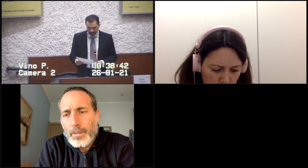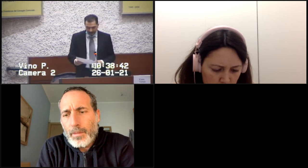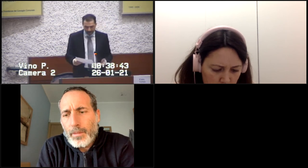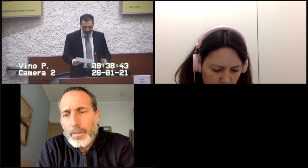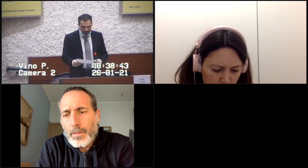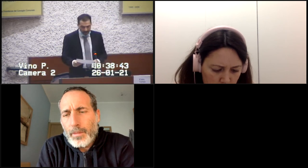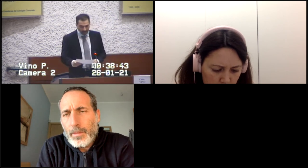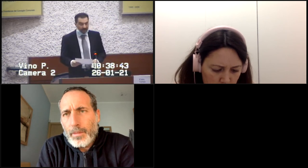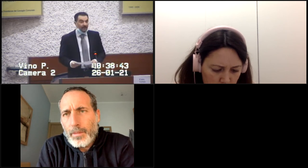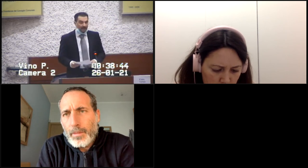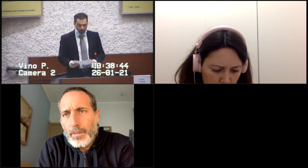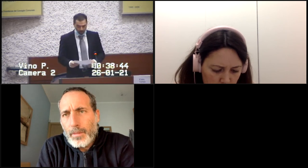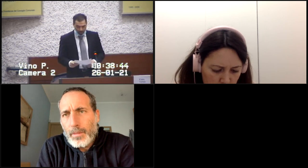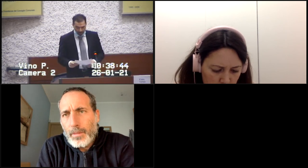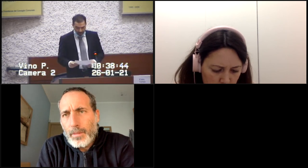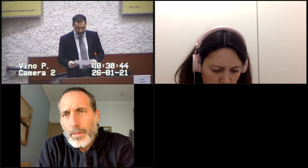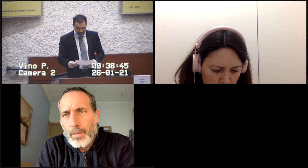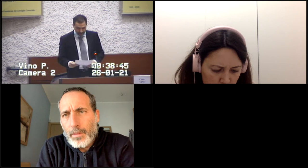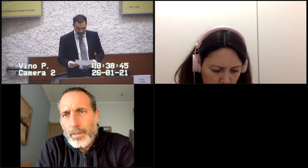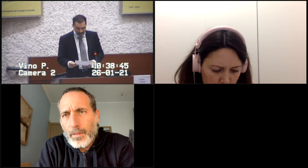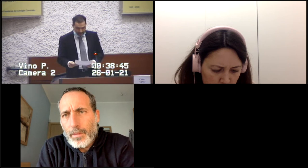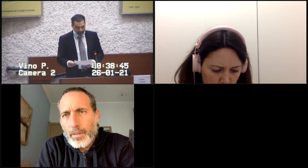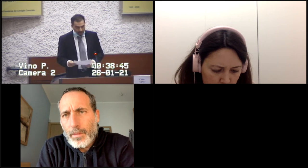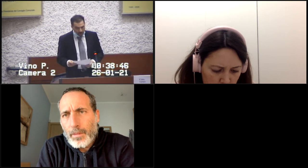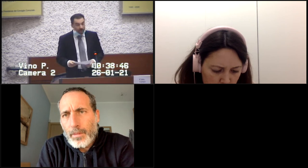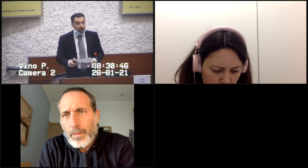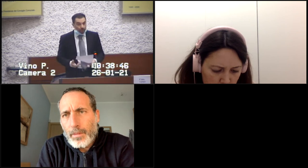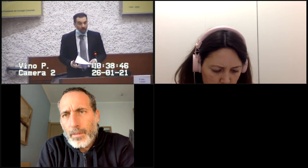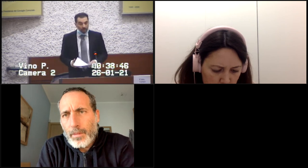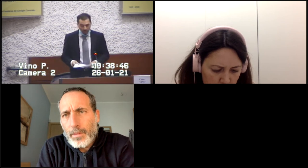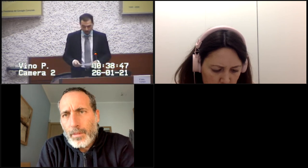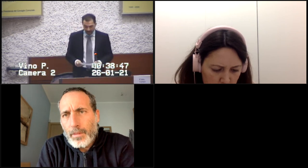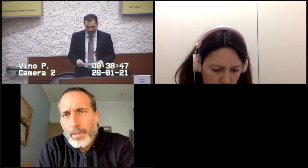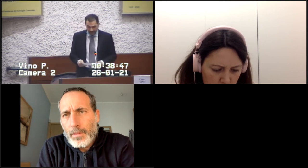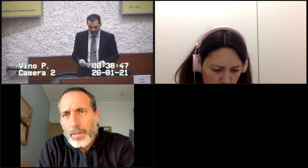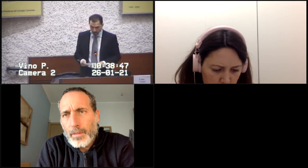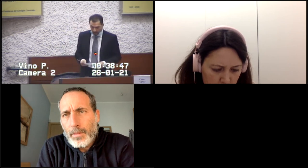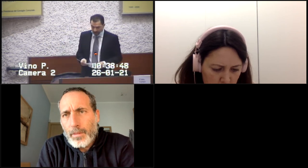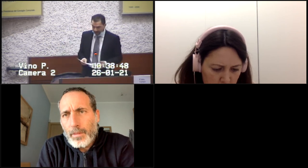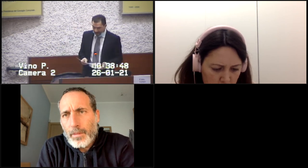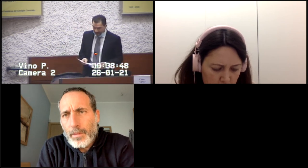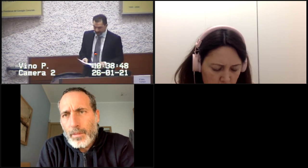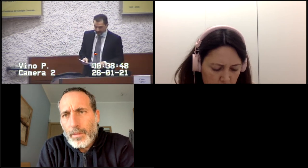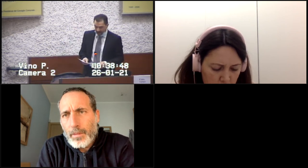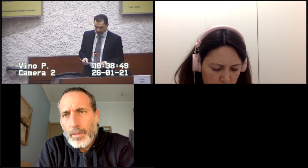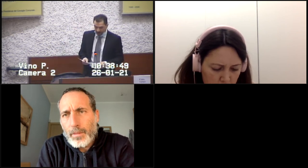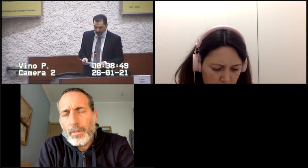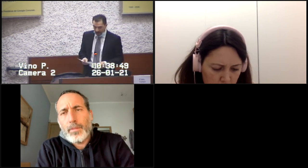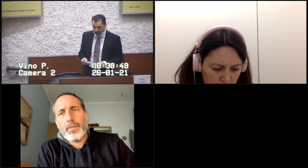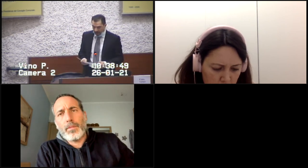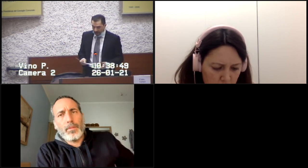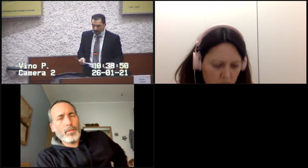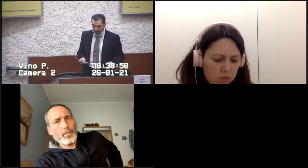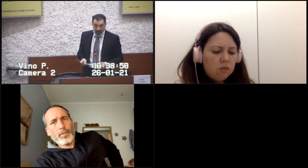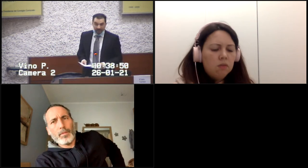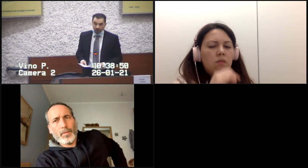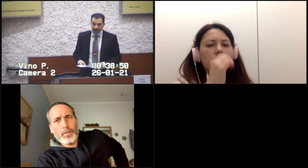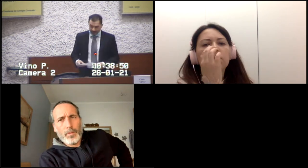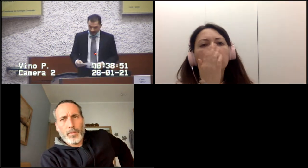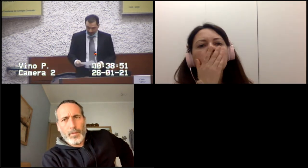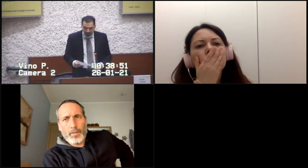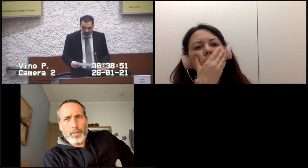di dedicare la targa al dottor Trezzi. Però allo stesso tempo condanniamo questa presidenza del Consiglio